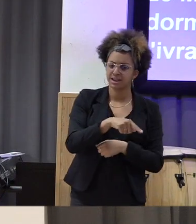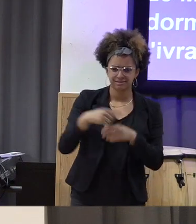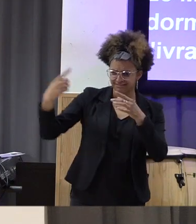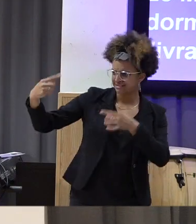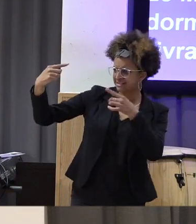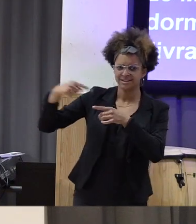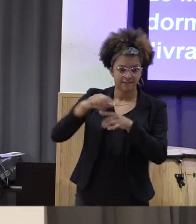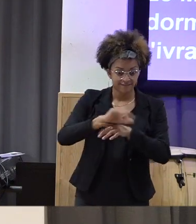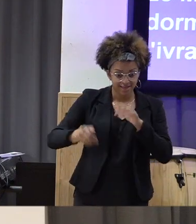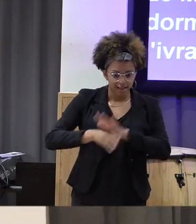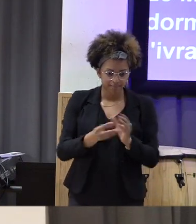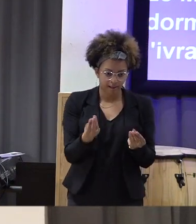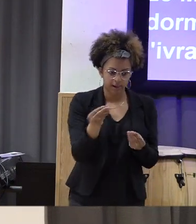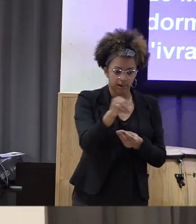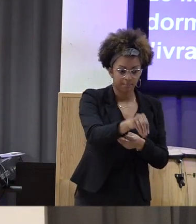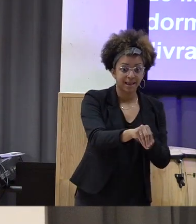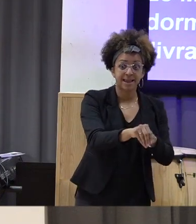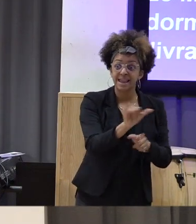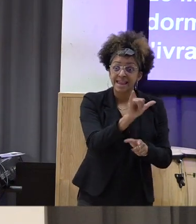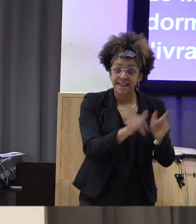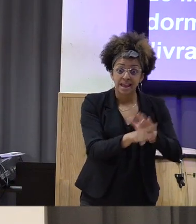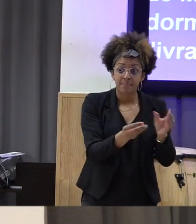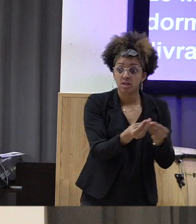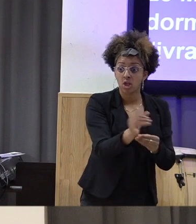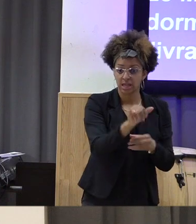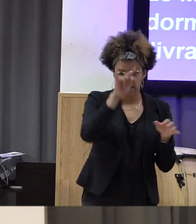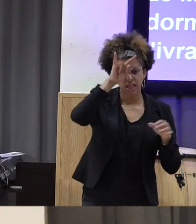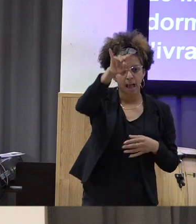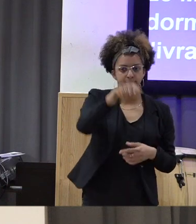qui l'a semé, c'est le diable.